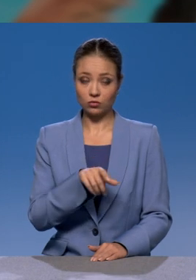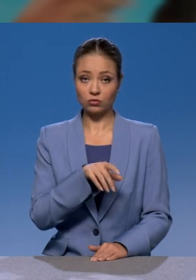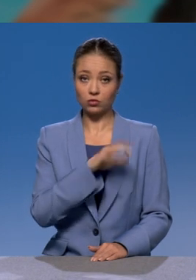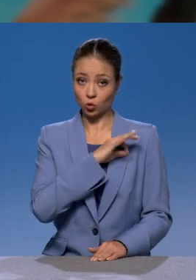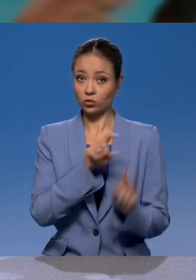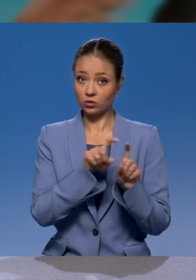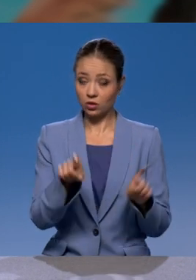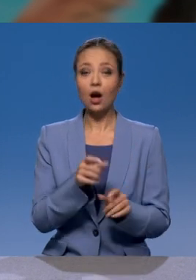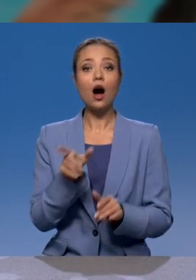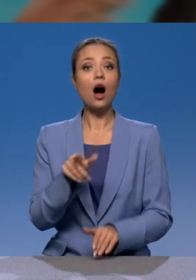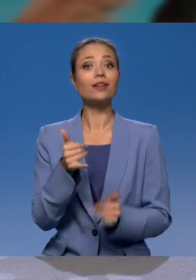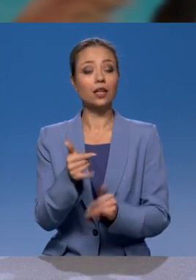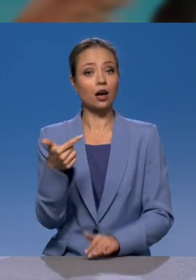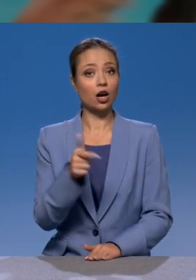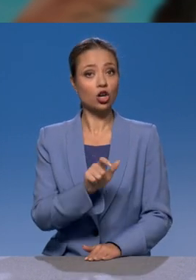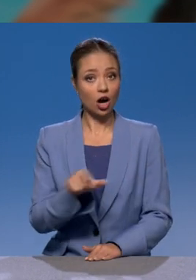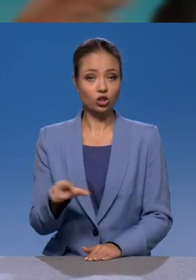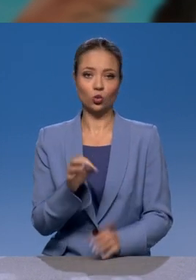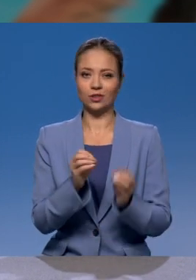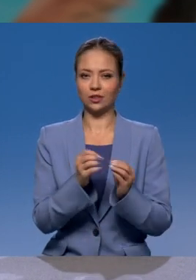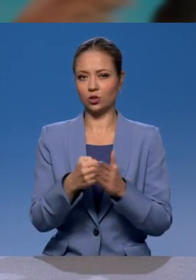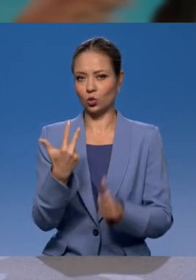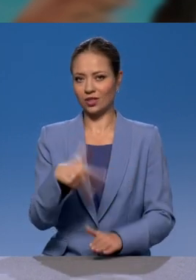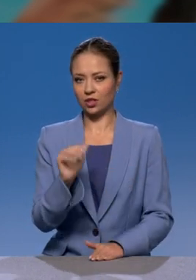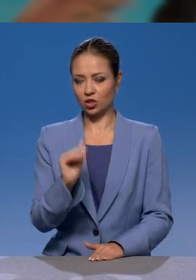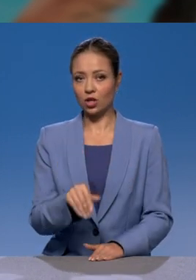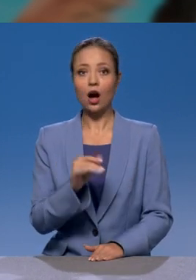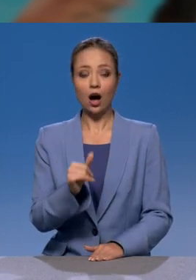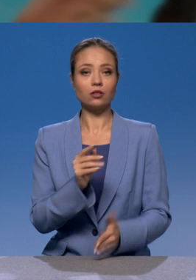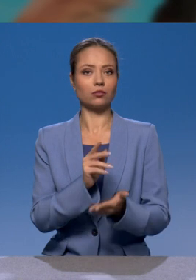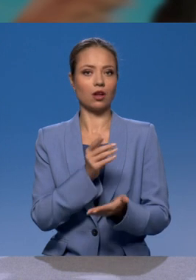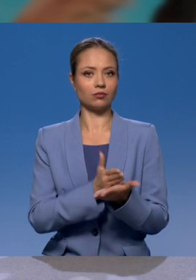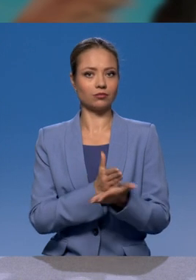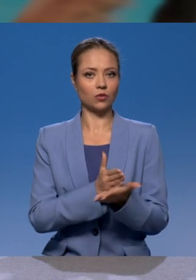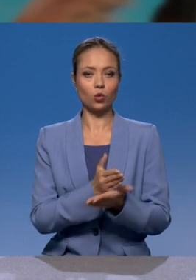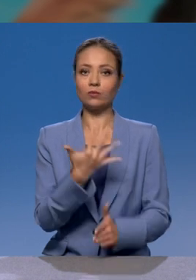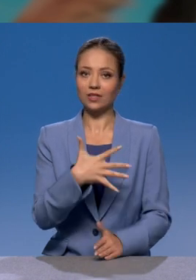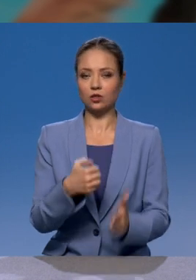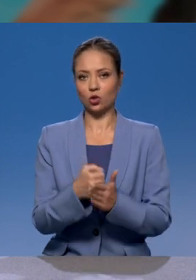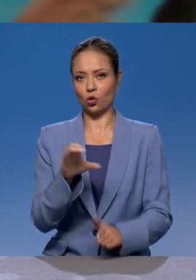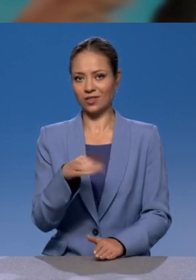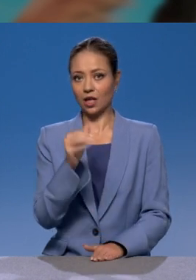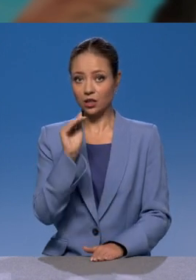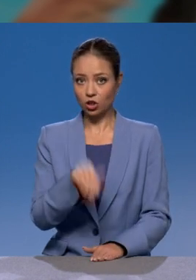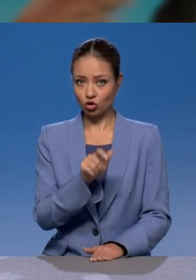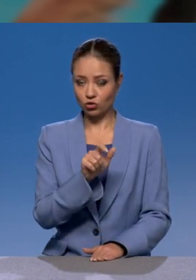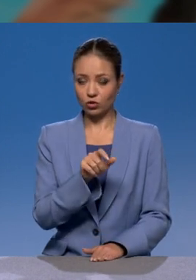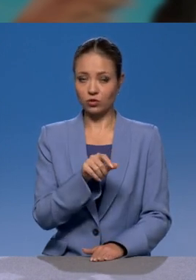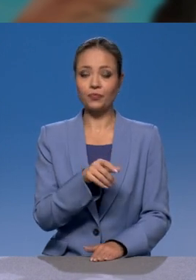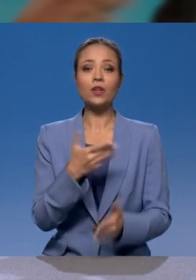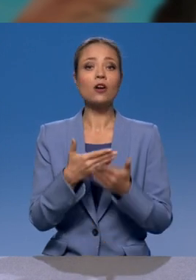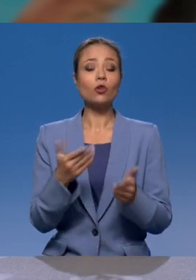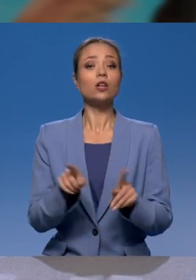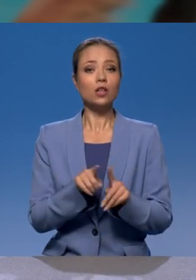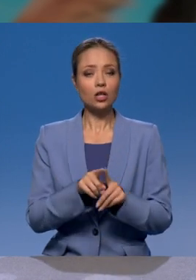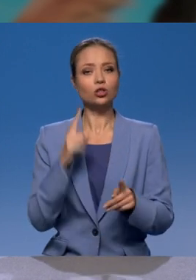от 10 до 30 тысяч рублей, для должностных лиц от 50 до 100 тысяч. Кроме того, в Госдуме рассматривают ужесточение наказания за